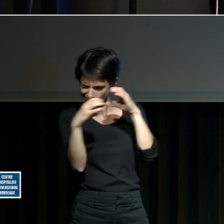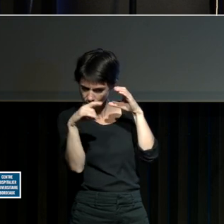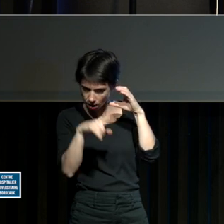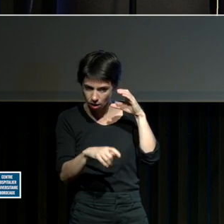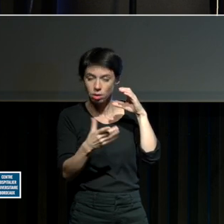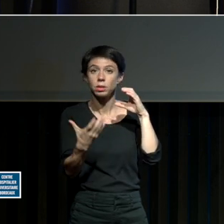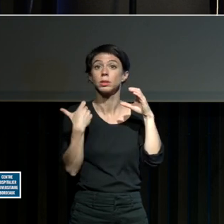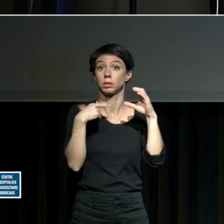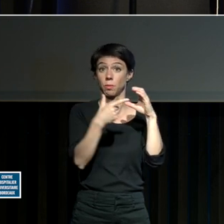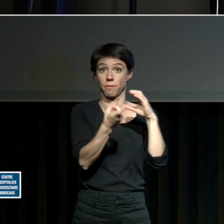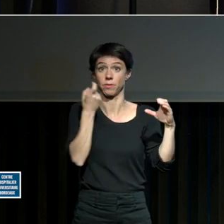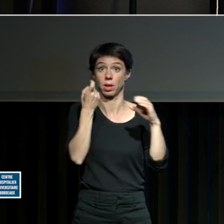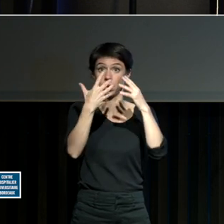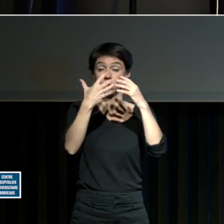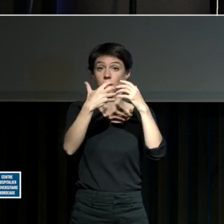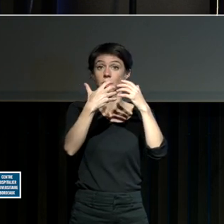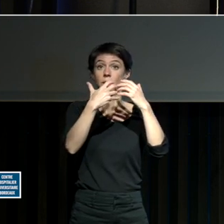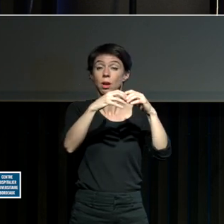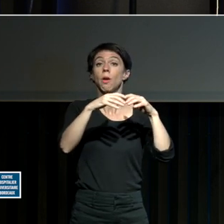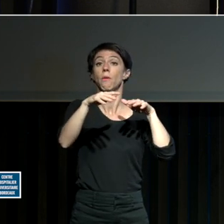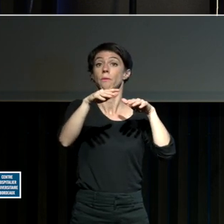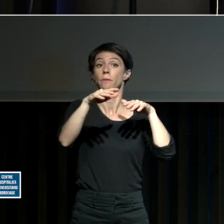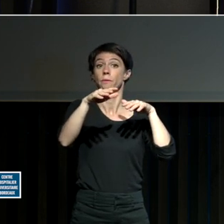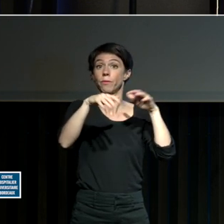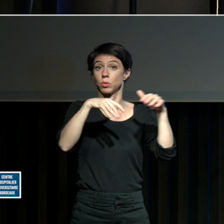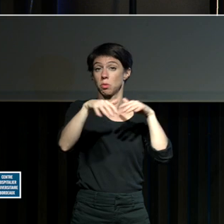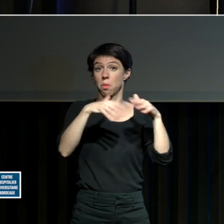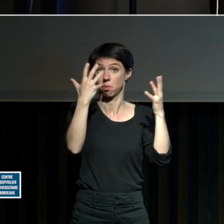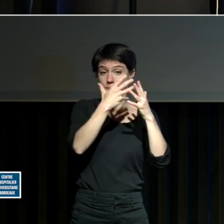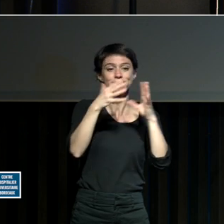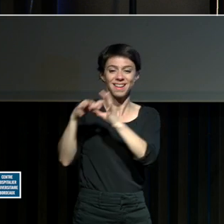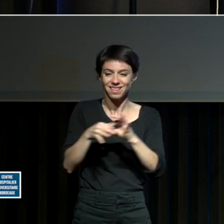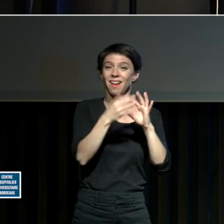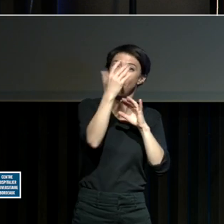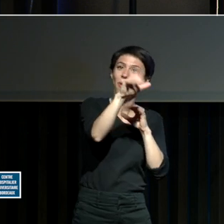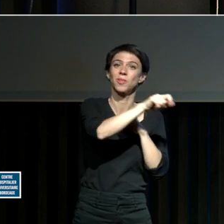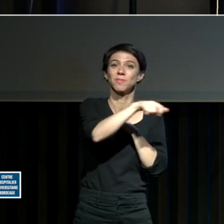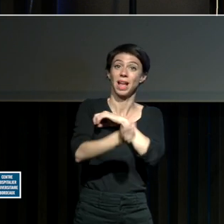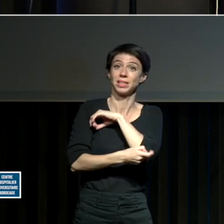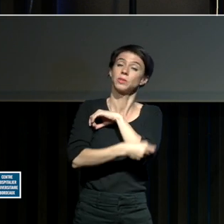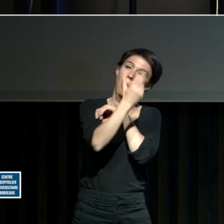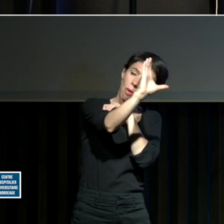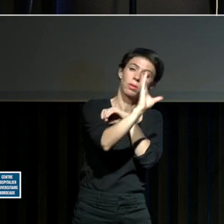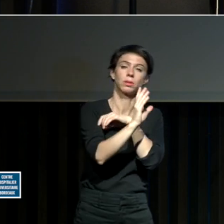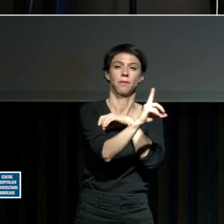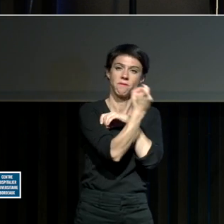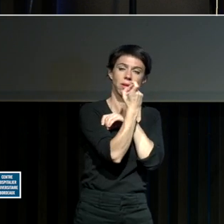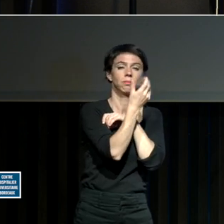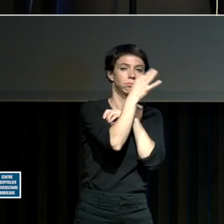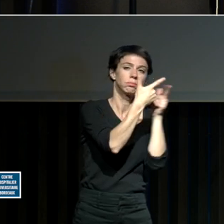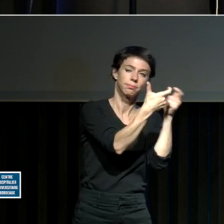fonctionnelles qui sont totalement similaires à ce qu'on connaît dans les autres formes d'addiction et donc qui vont impacter le